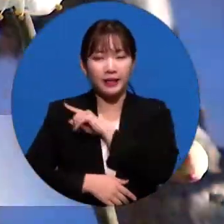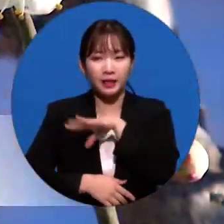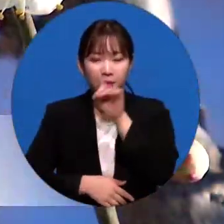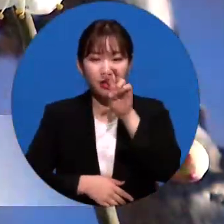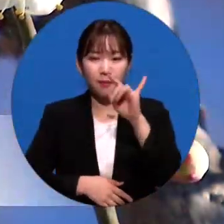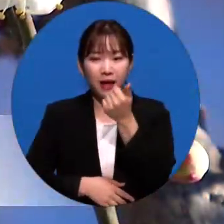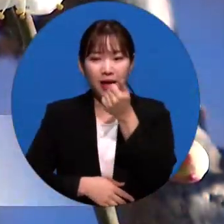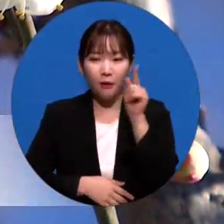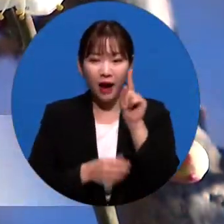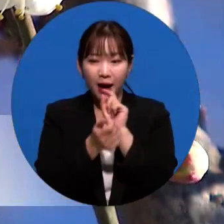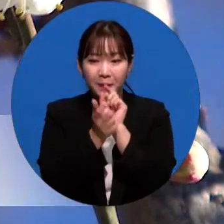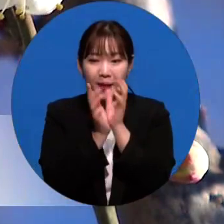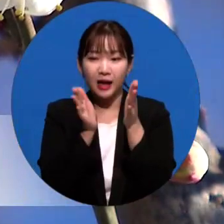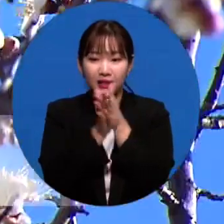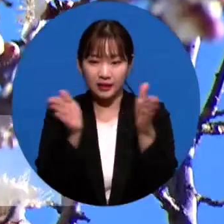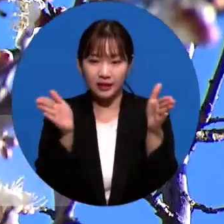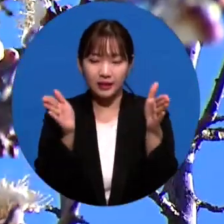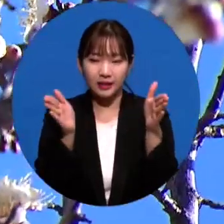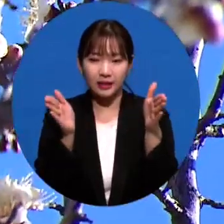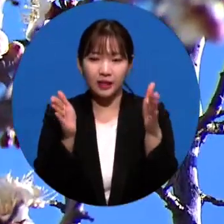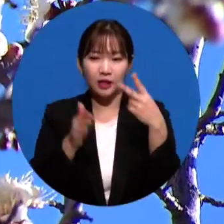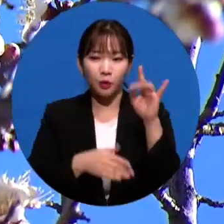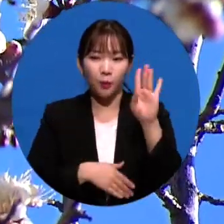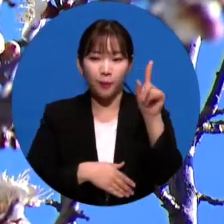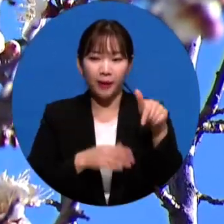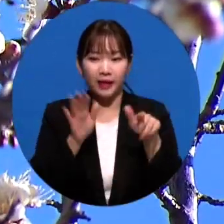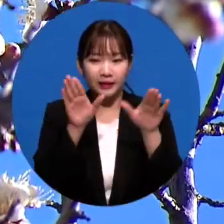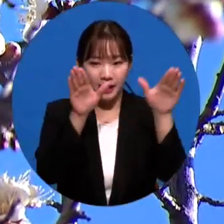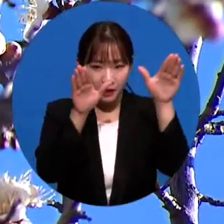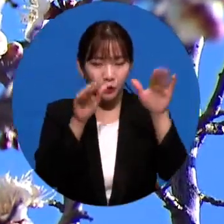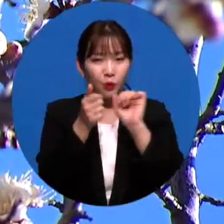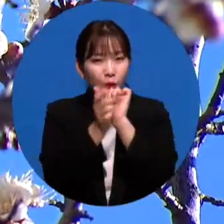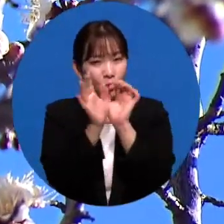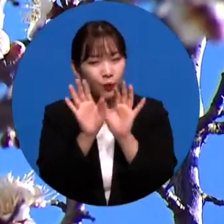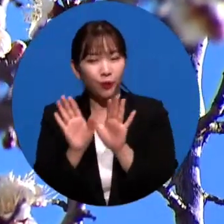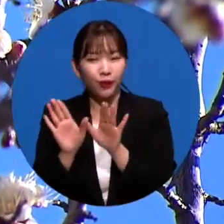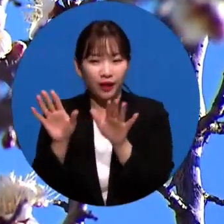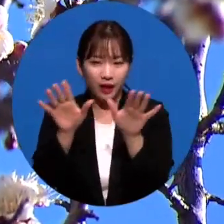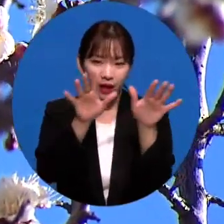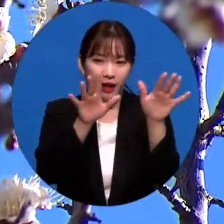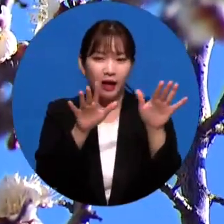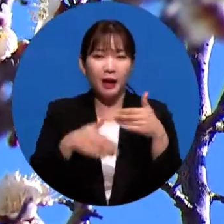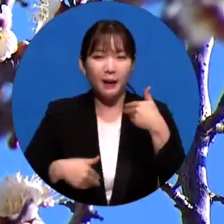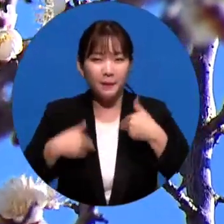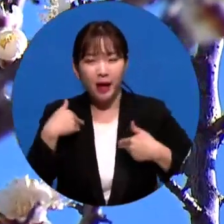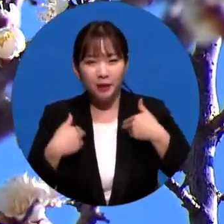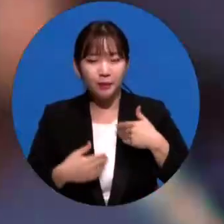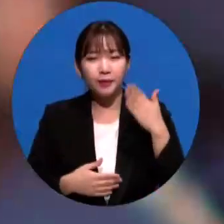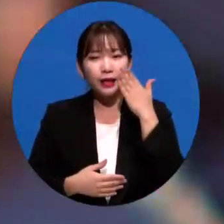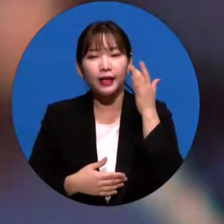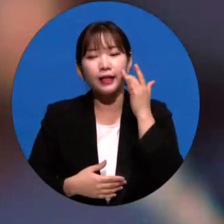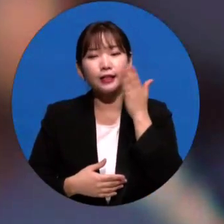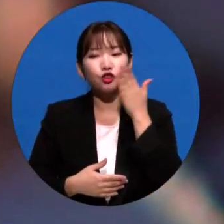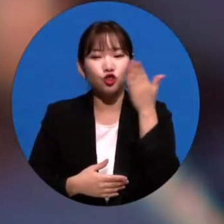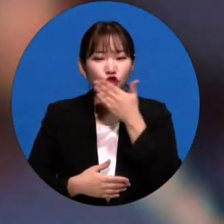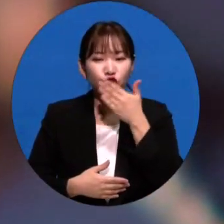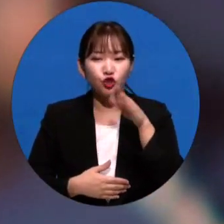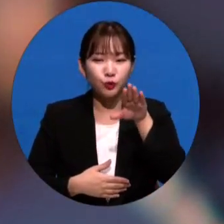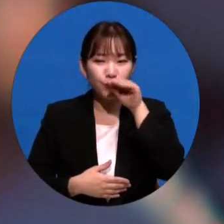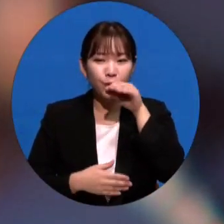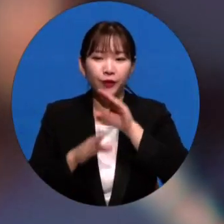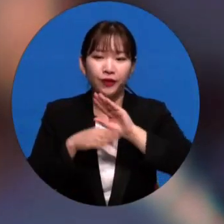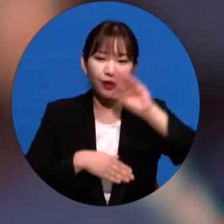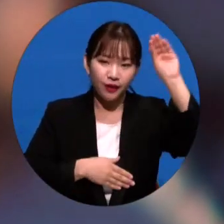매화가 꽃망울을 터뜨렸습니다. 동박새도 매화로 날아들어 분주하게 꿀을 빨아먹고 떠납니다. 지난해